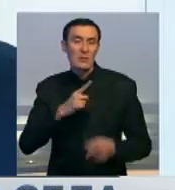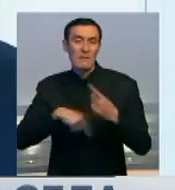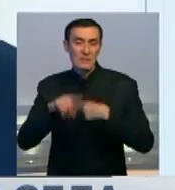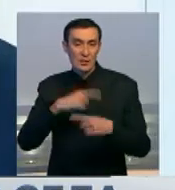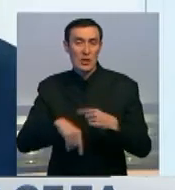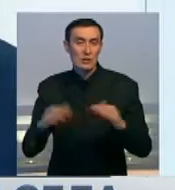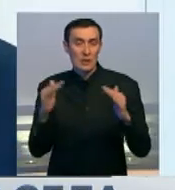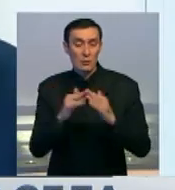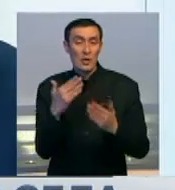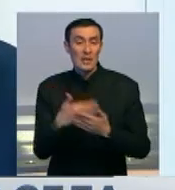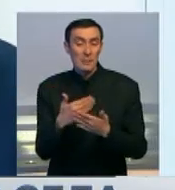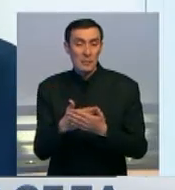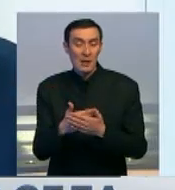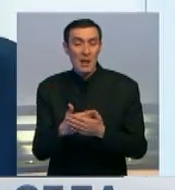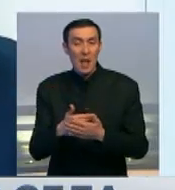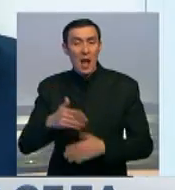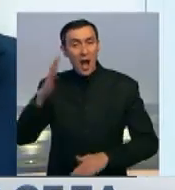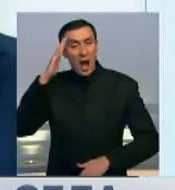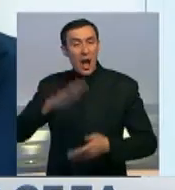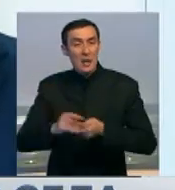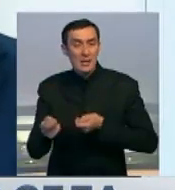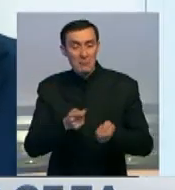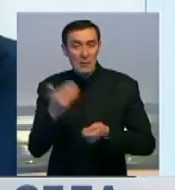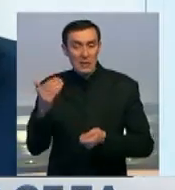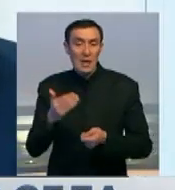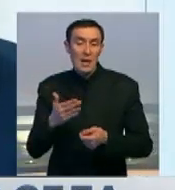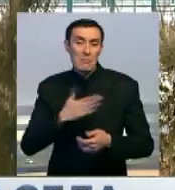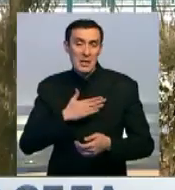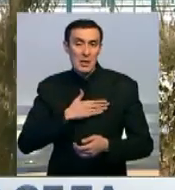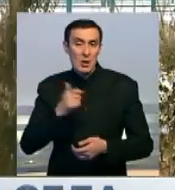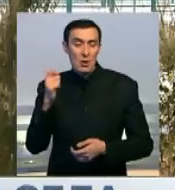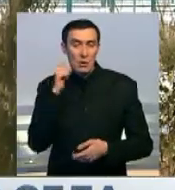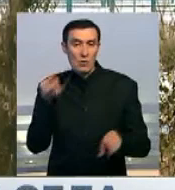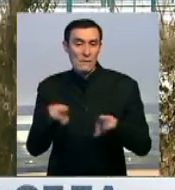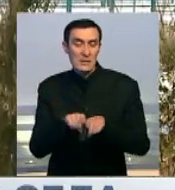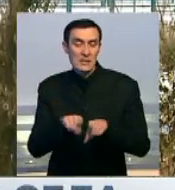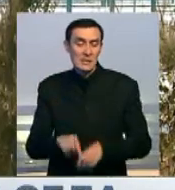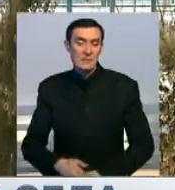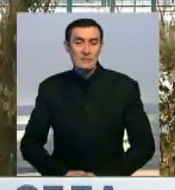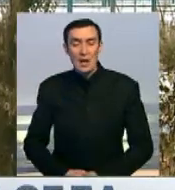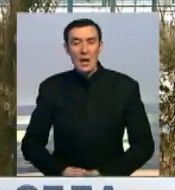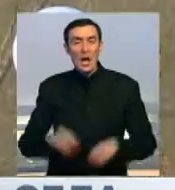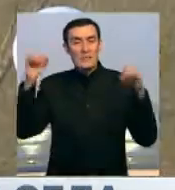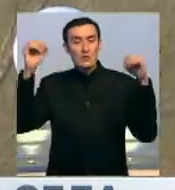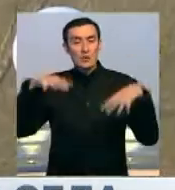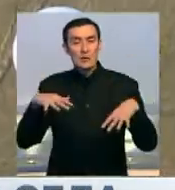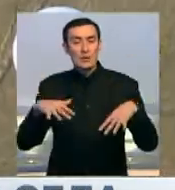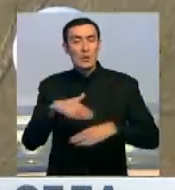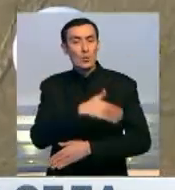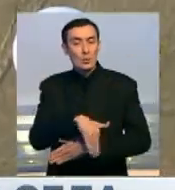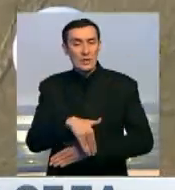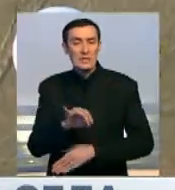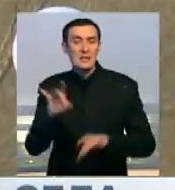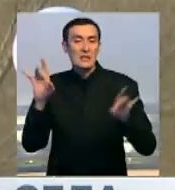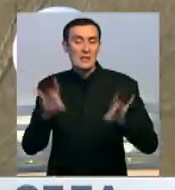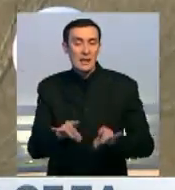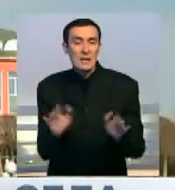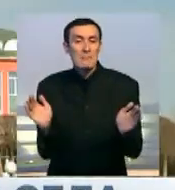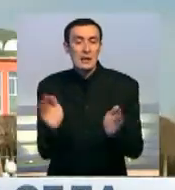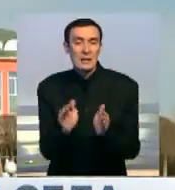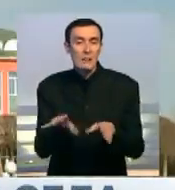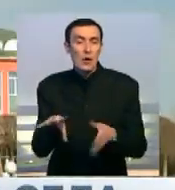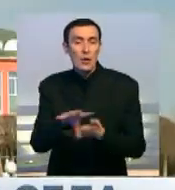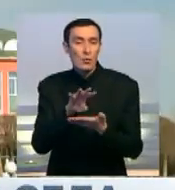домой. К примеру, в акимате половина коллектива моих ровесников. Освещенные улицы, роскошный ресторан и даже миниатюрная